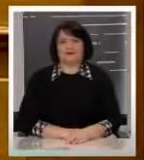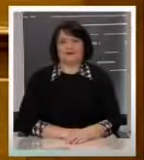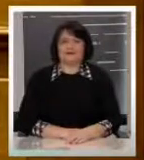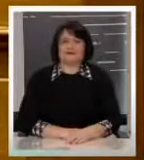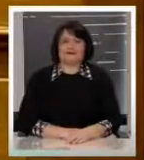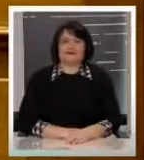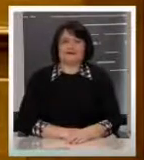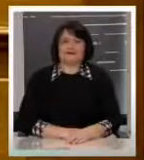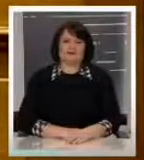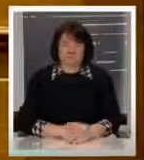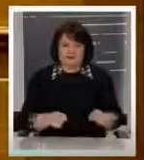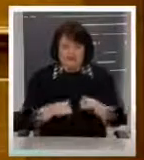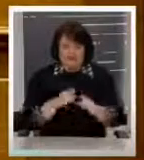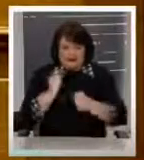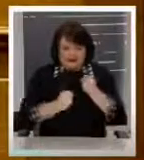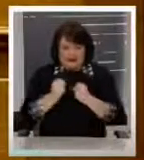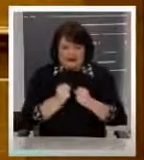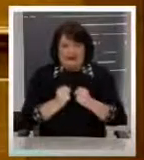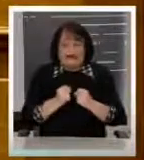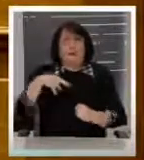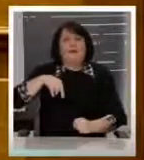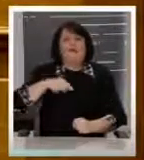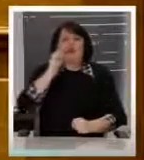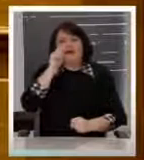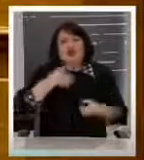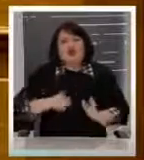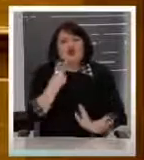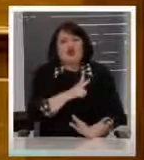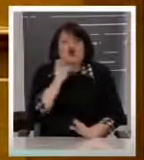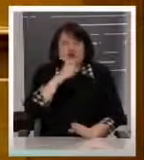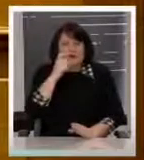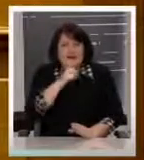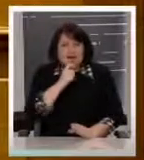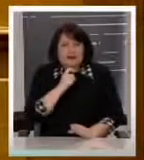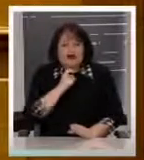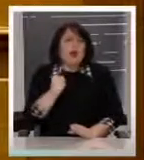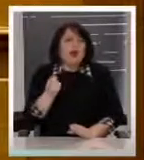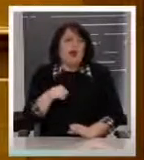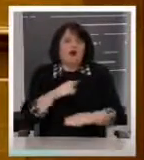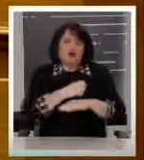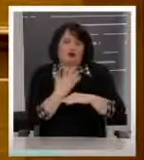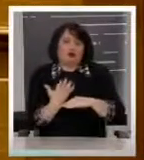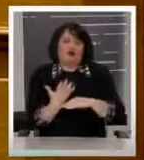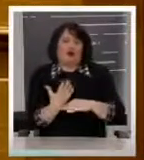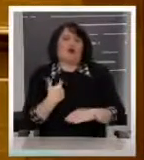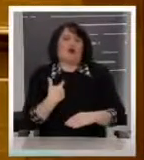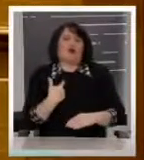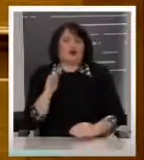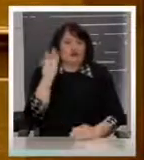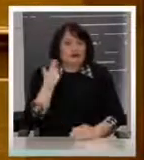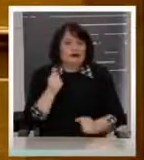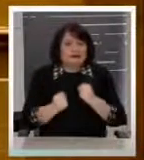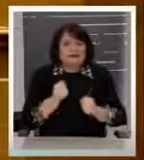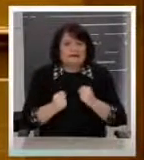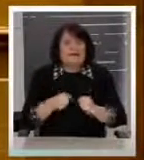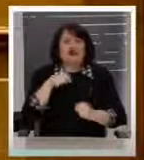Κοιτάξτε, δεν τρέχαμε μαζί ποτέ ούτε με τον γιο του Παπαντονίου, ούτε με την κυρία Γεννηματά, ούτε με τον Όλον Πασόκ. Τότε τους κυνηγάγαμε. Τώρα